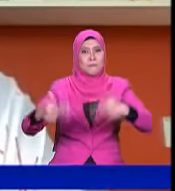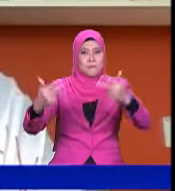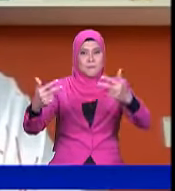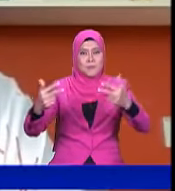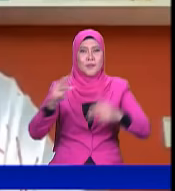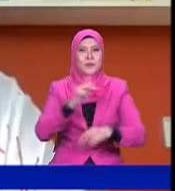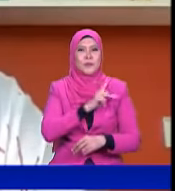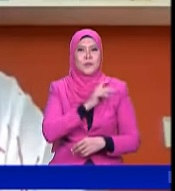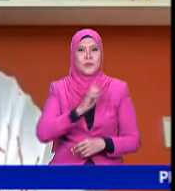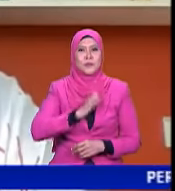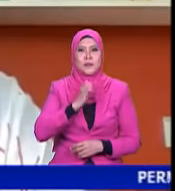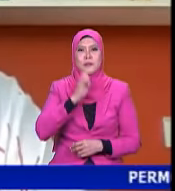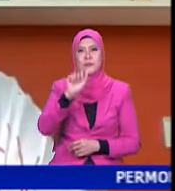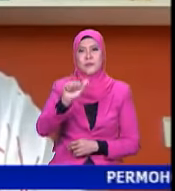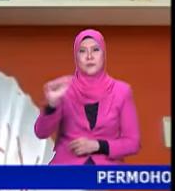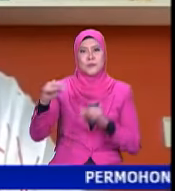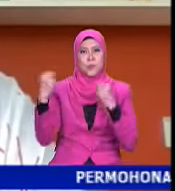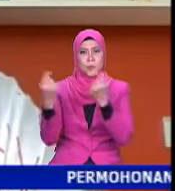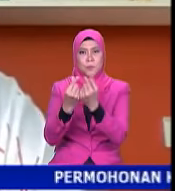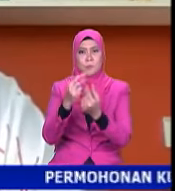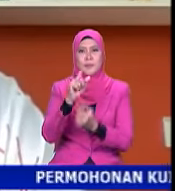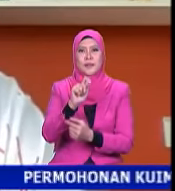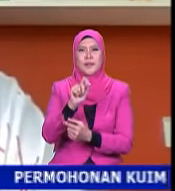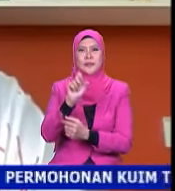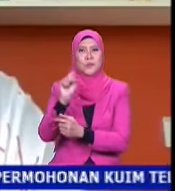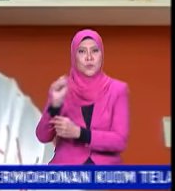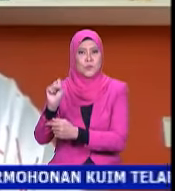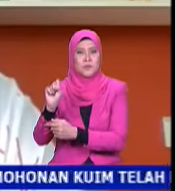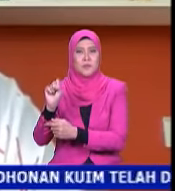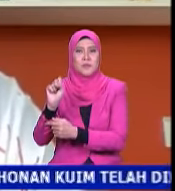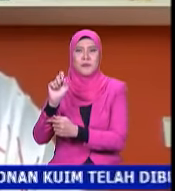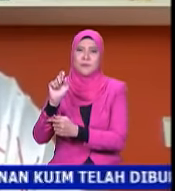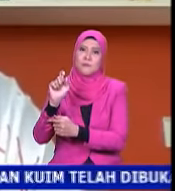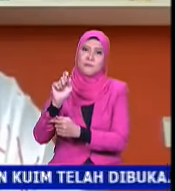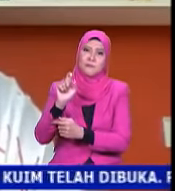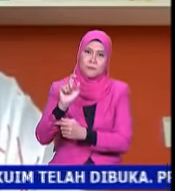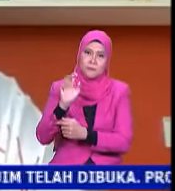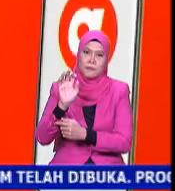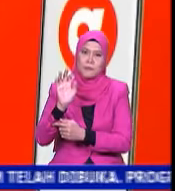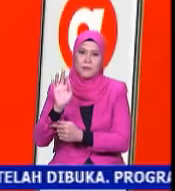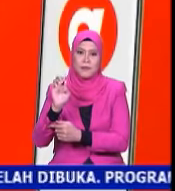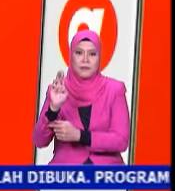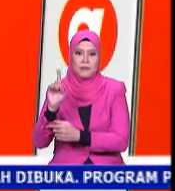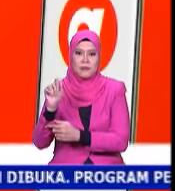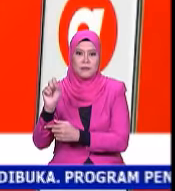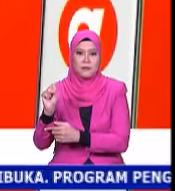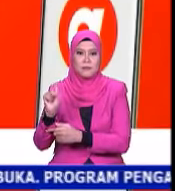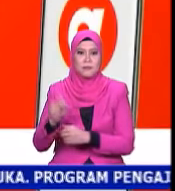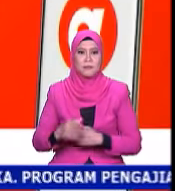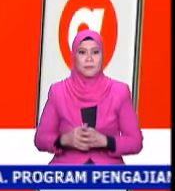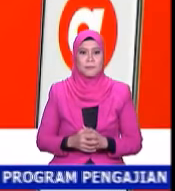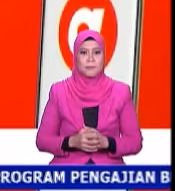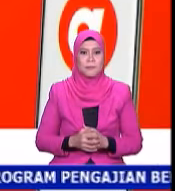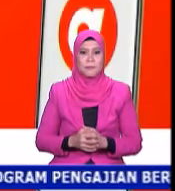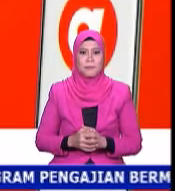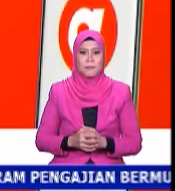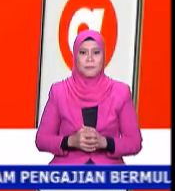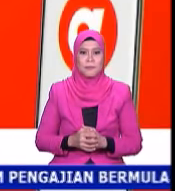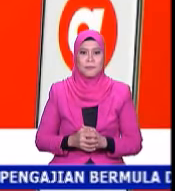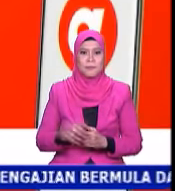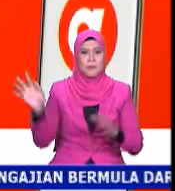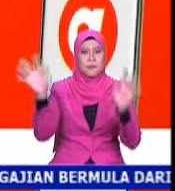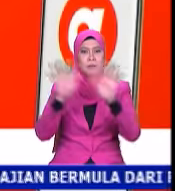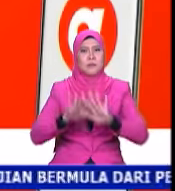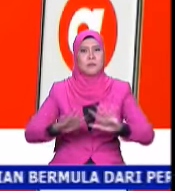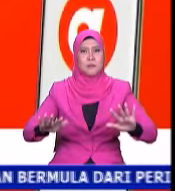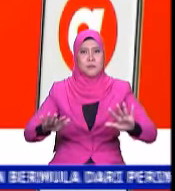Ketua Eksekutif AirAsia Group Tan Sri Tony Fernandez berkata, kerjasama ini dijangka dapat mengembangkan AirAsia Super App di ASEAN